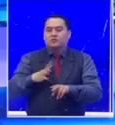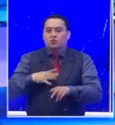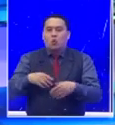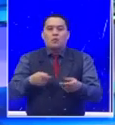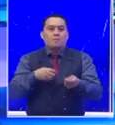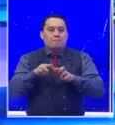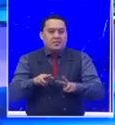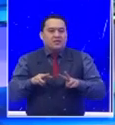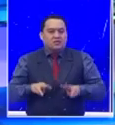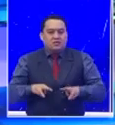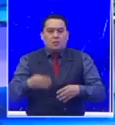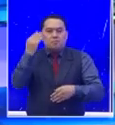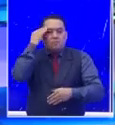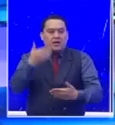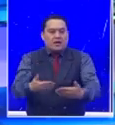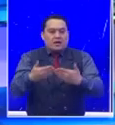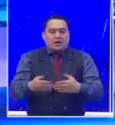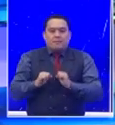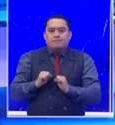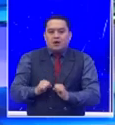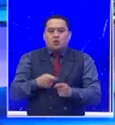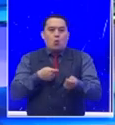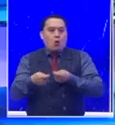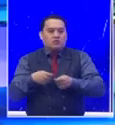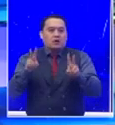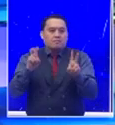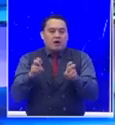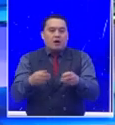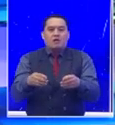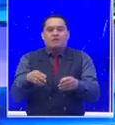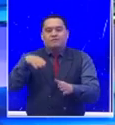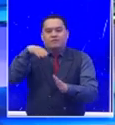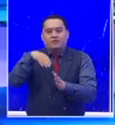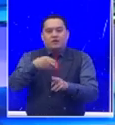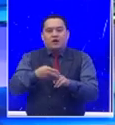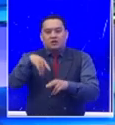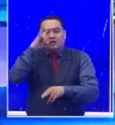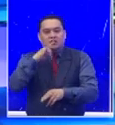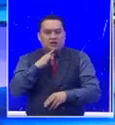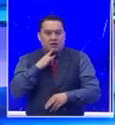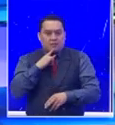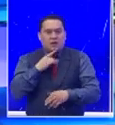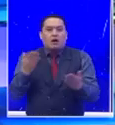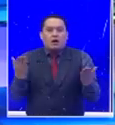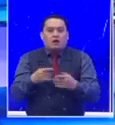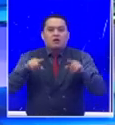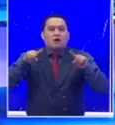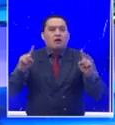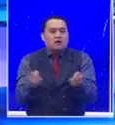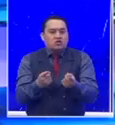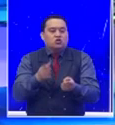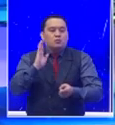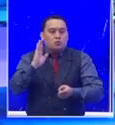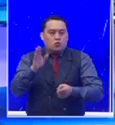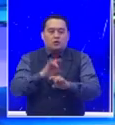Кабмина рассказали, какие меры будут предприняты правительством в рамках профилактики ввоза коронавируса в Казахстан. Какие ограничения вводятся в